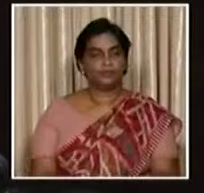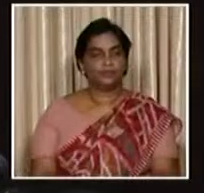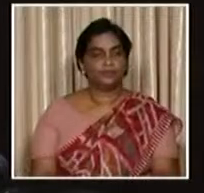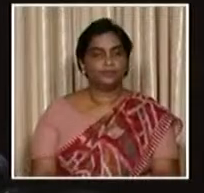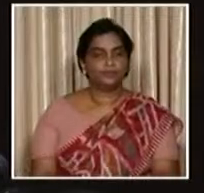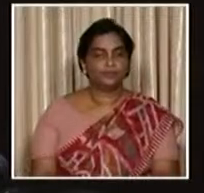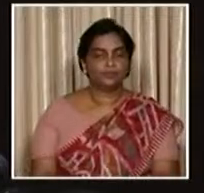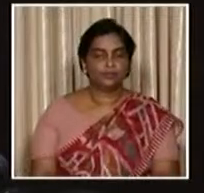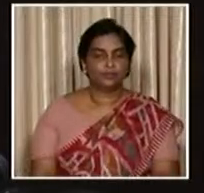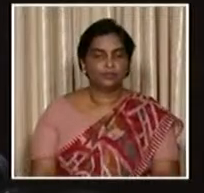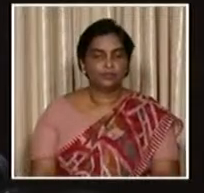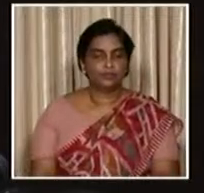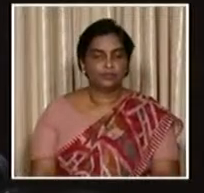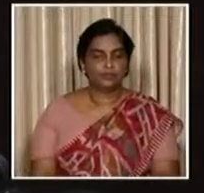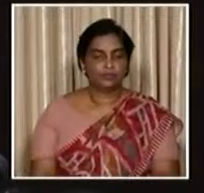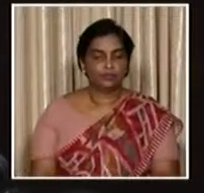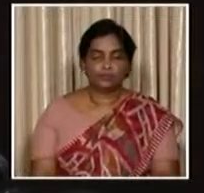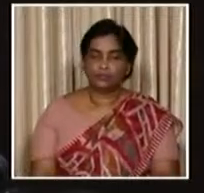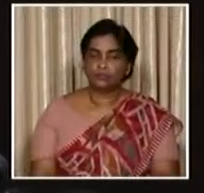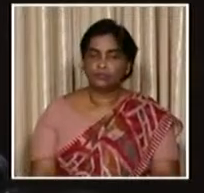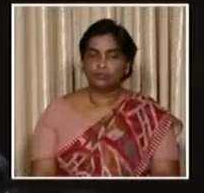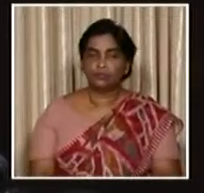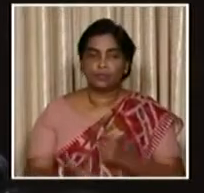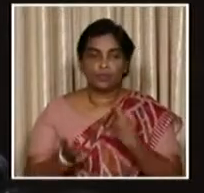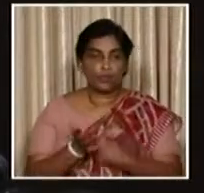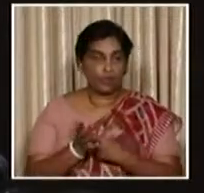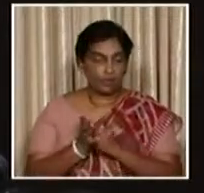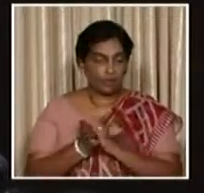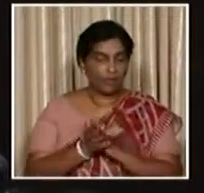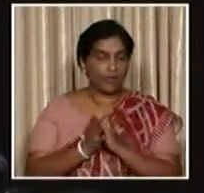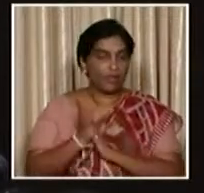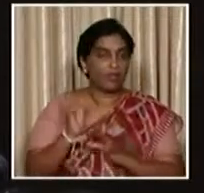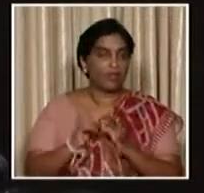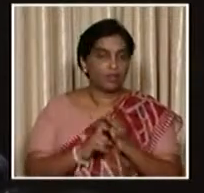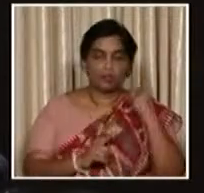රෞෆ් හකීම් මැතිතුමා උතුමා කතා කරගෙන යන්නේ